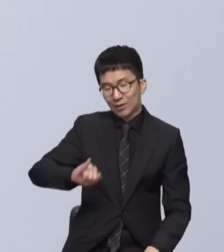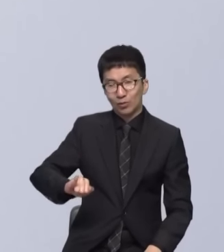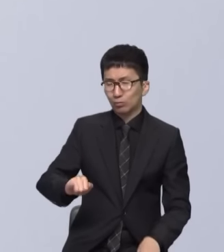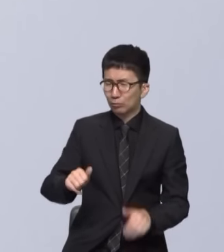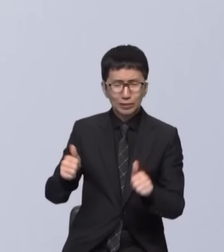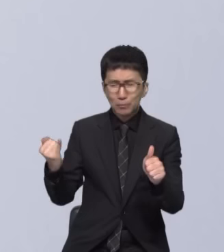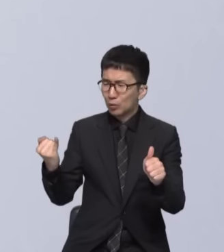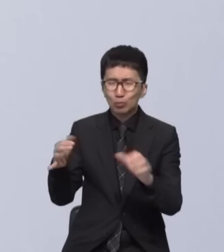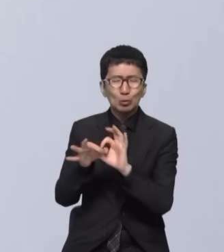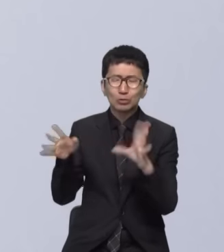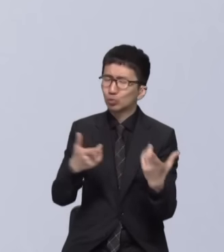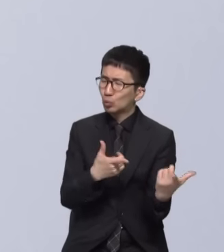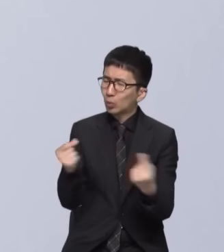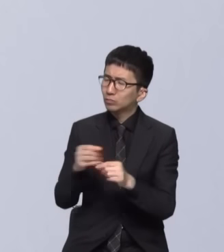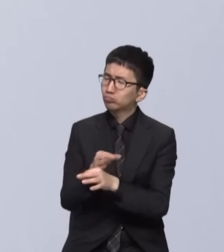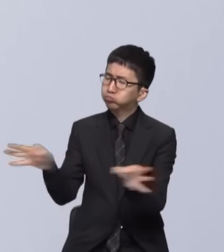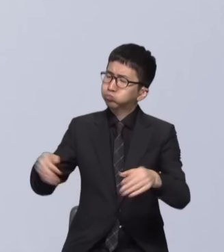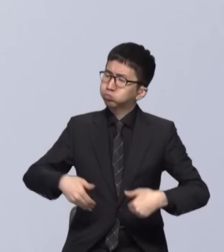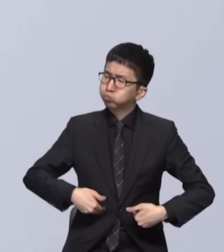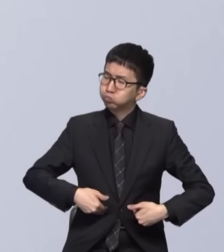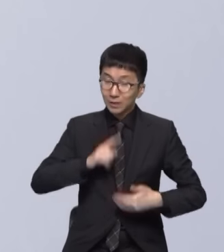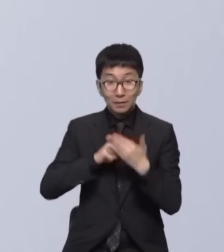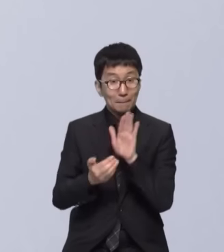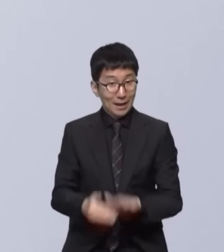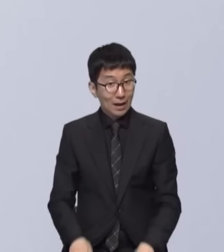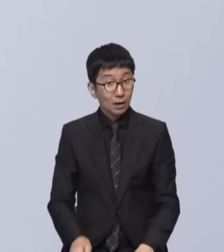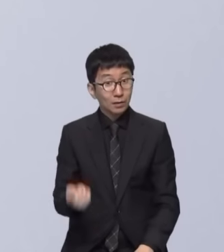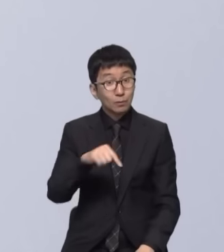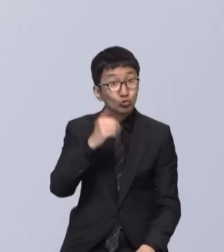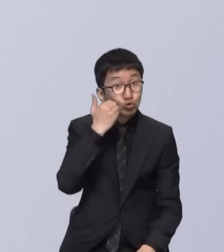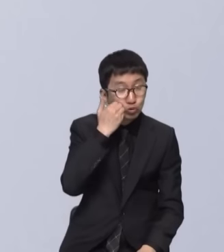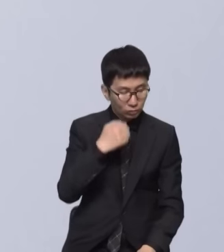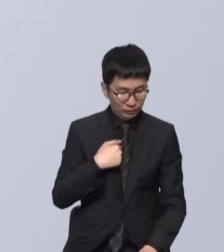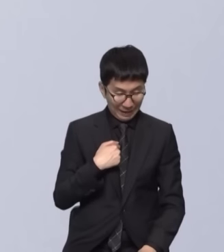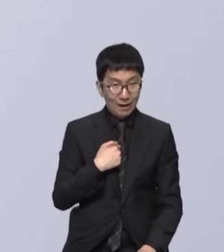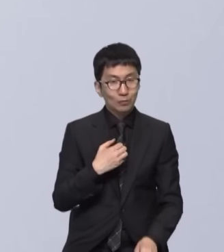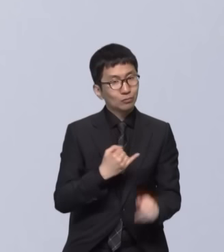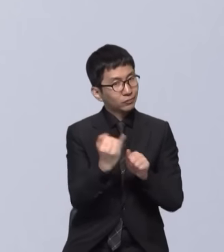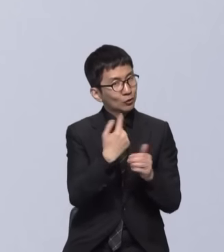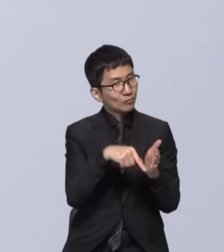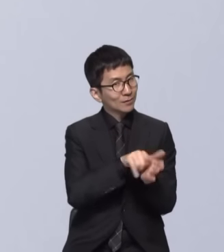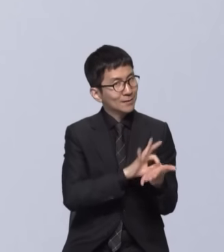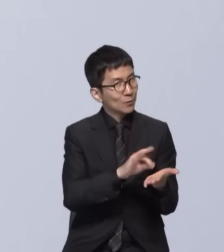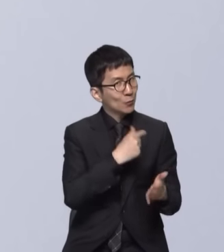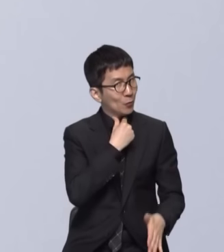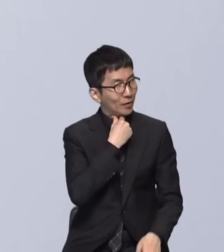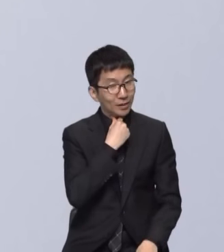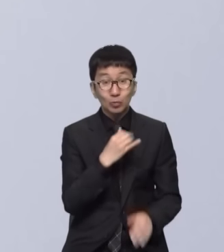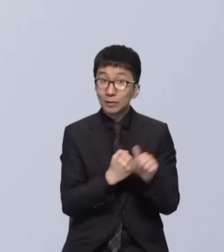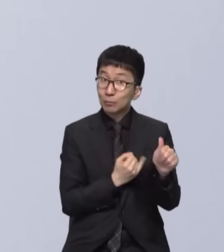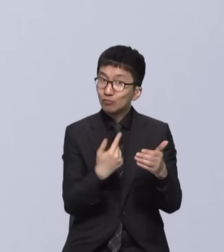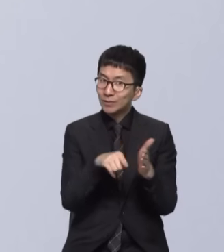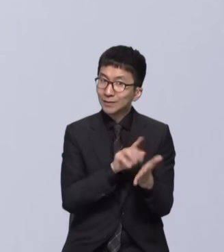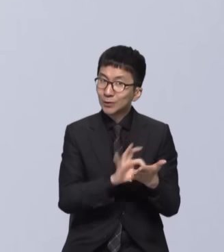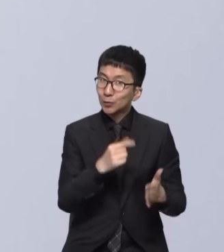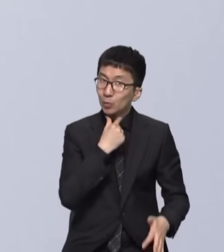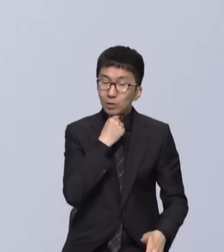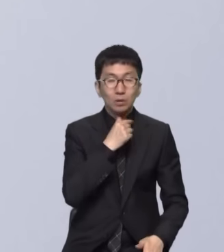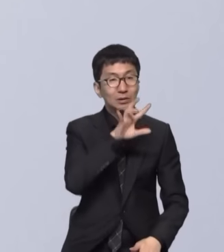골고루 상하겠다 답했습니다 그 뒤를 이은 건 자신과 배우자를 위해 쓰겠다는 응답으로 전체